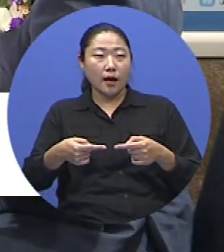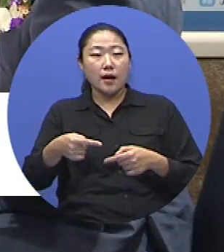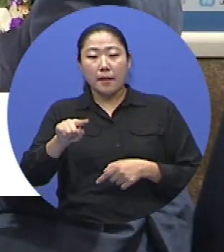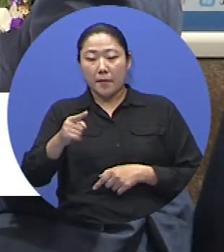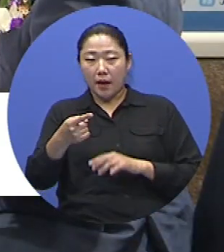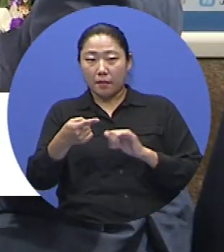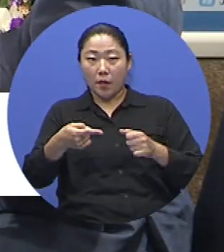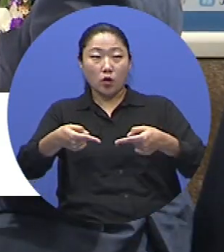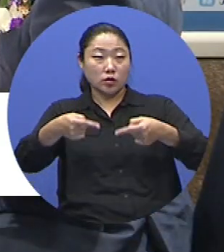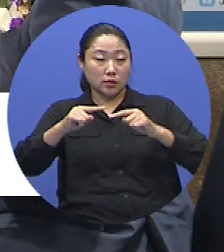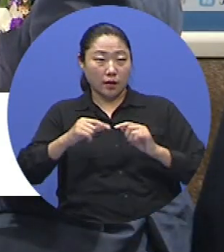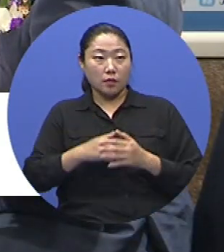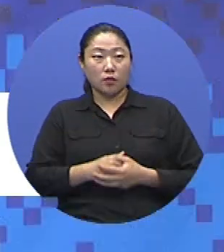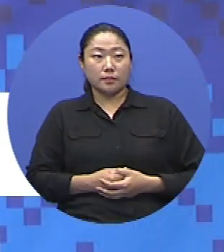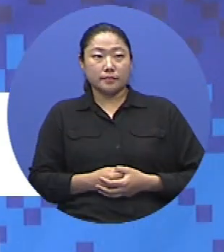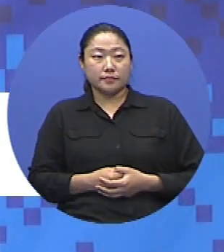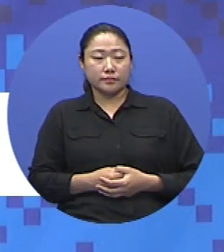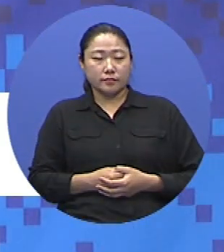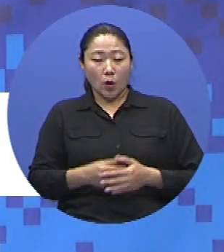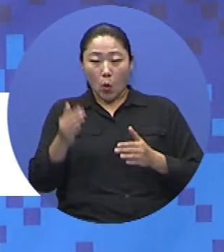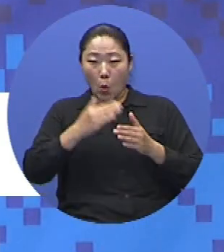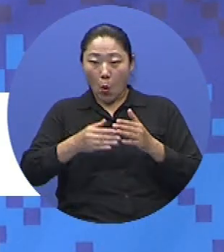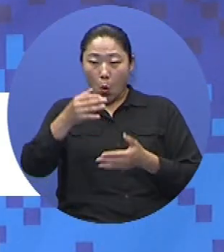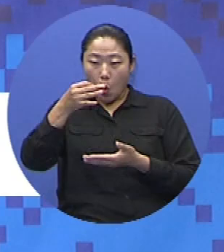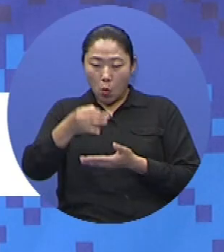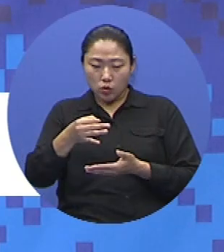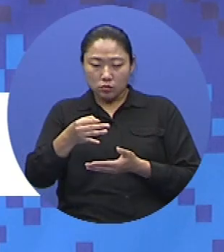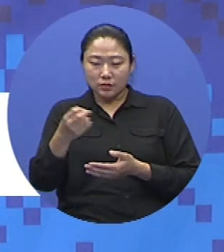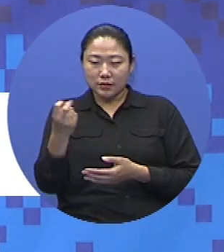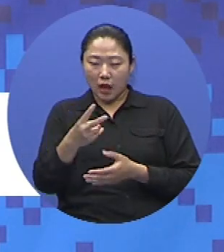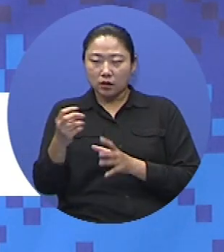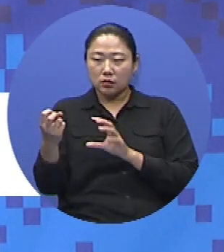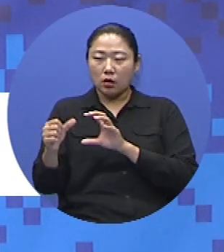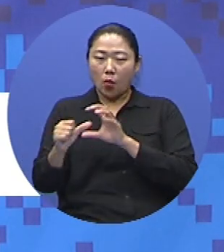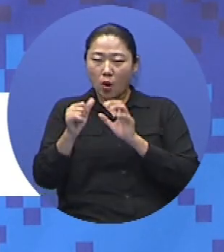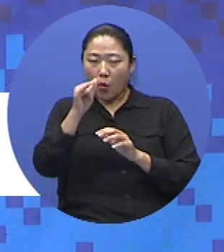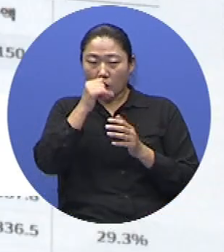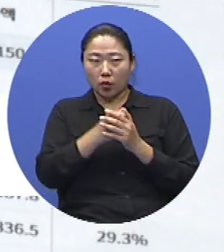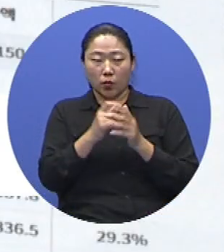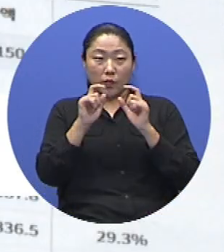참석했습니다. 참석자들은 공적 기금을 재원으로 활용하고